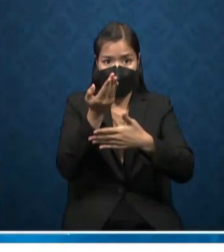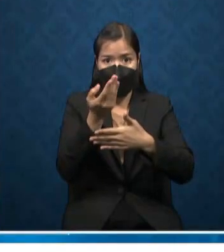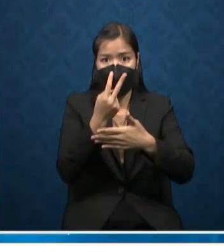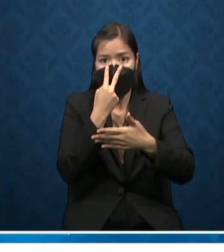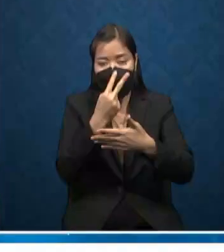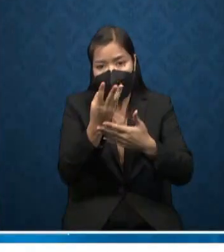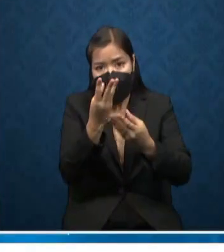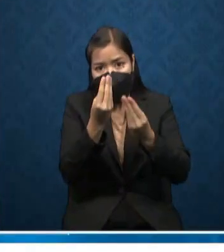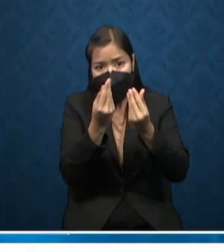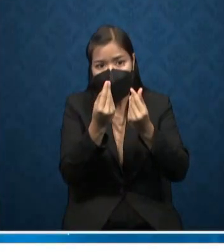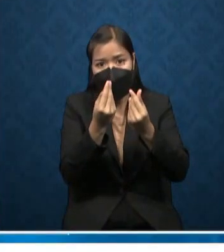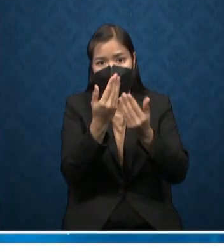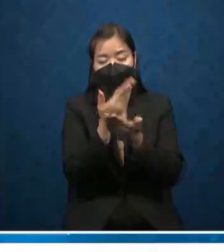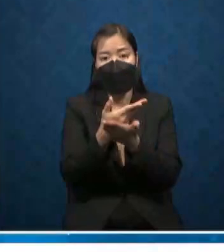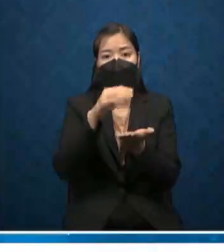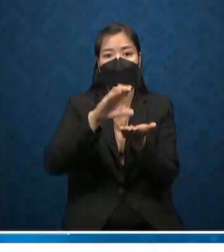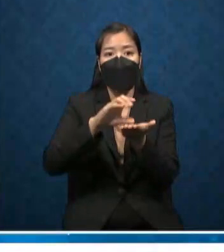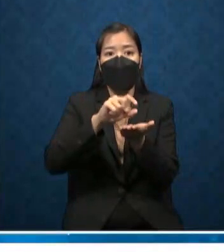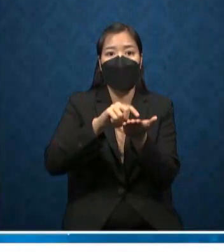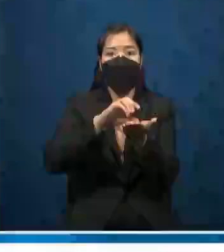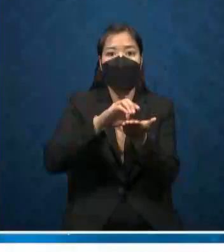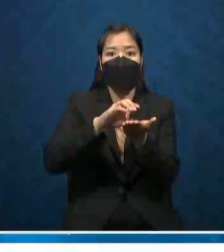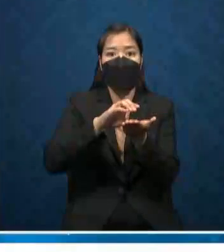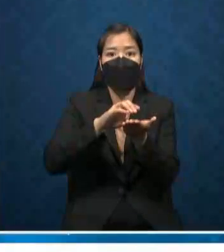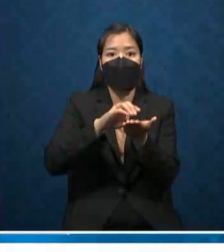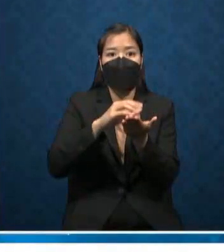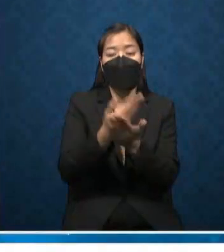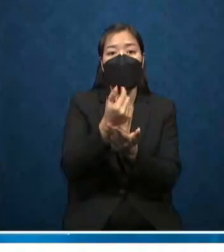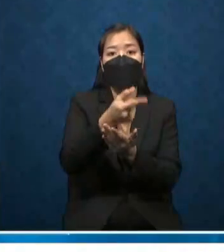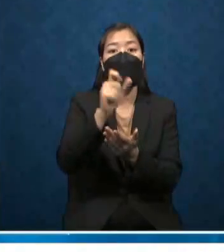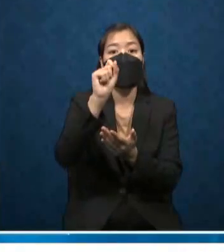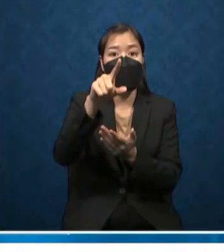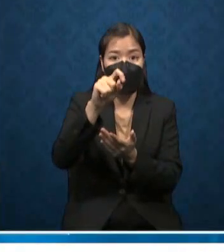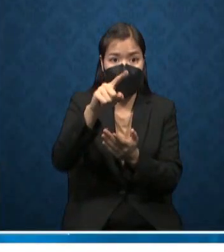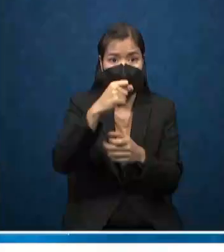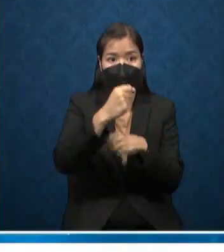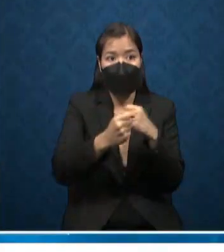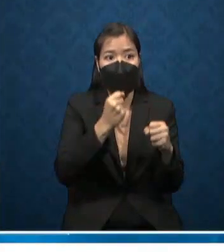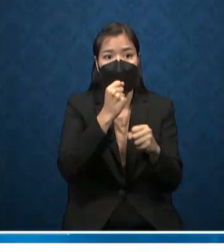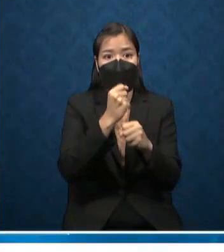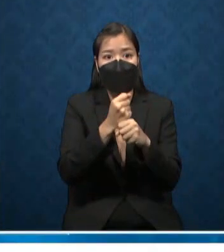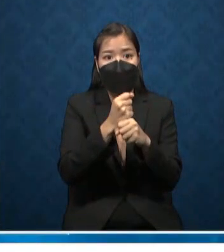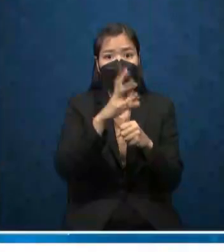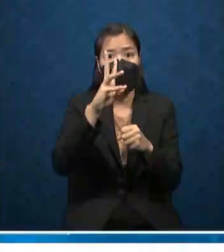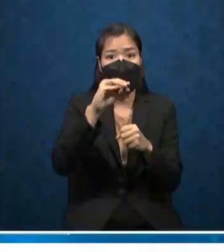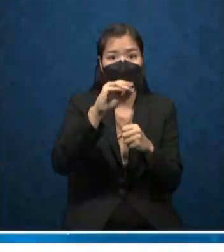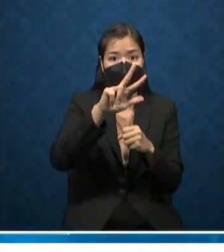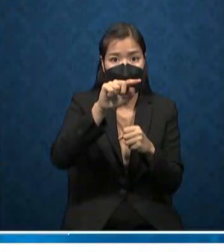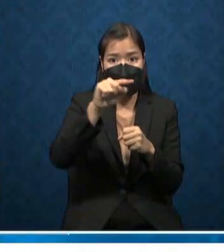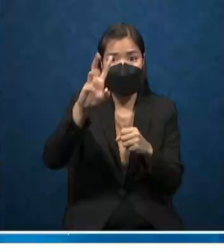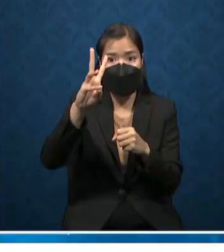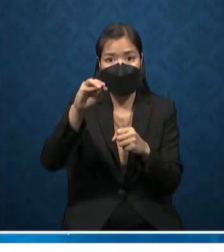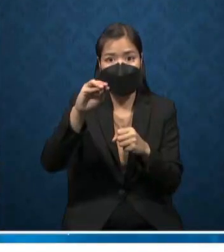าณงบรายจ่ายงบกลางกรณีฉุกเฉินและจำเป็นนะครับในปีที่มีการตั้งไว้ในปี63ถึง